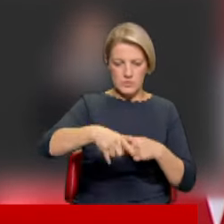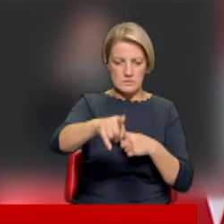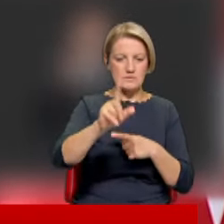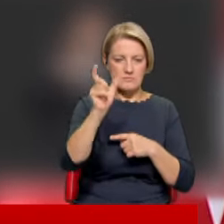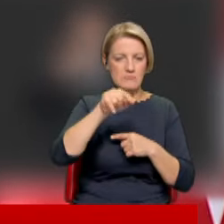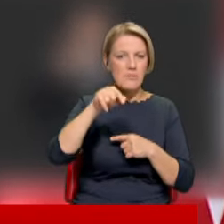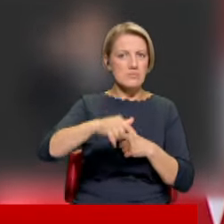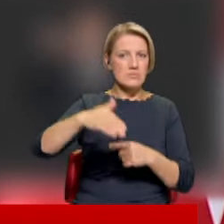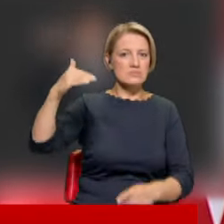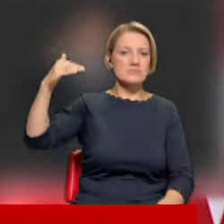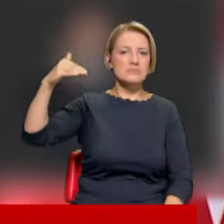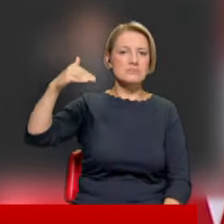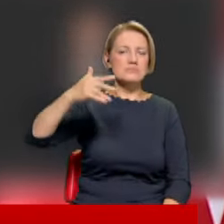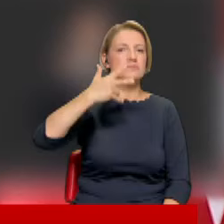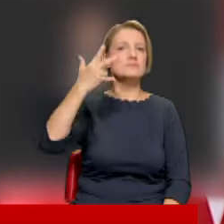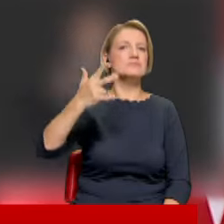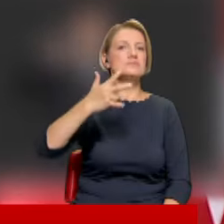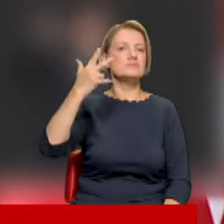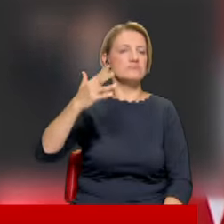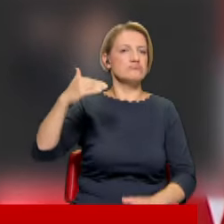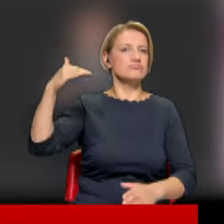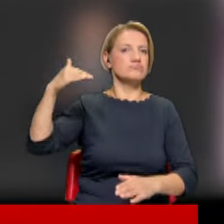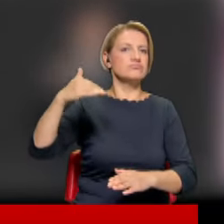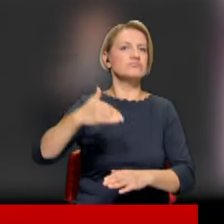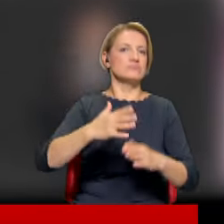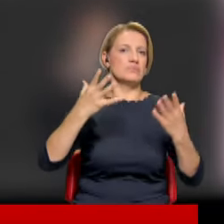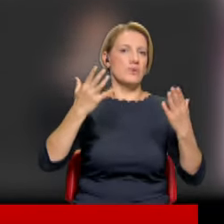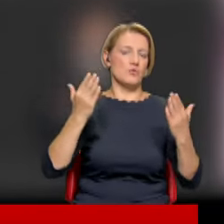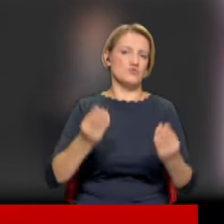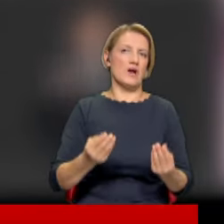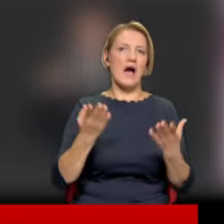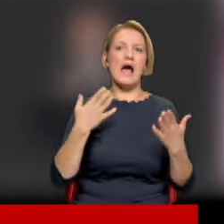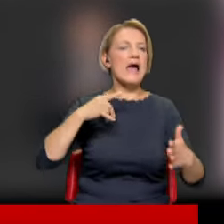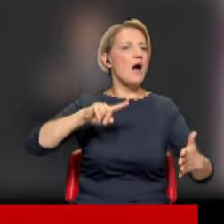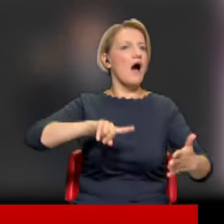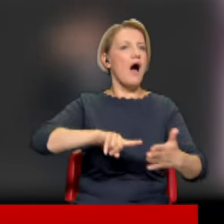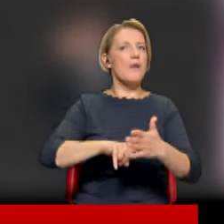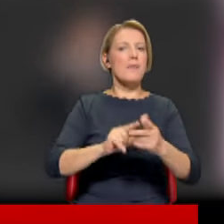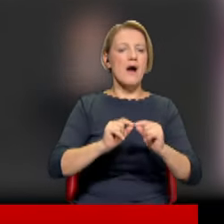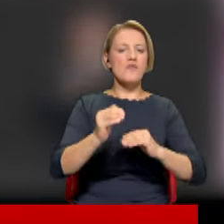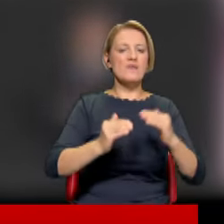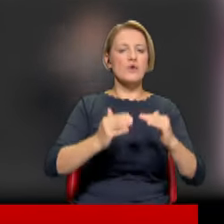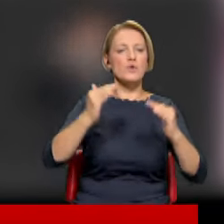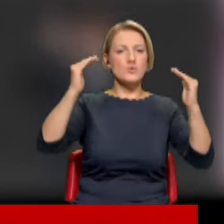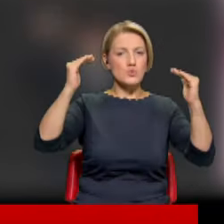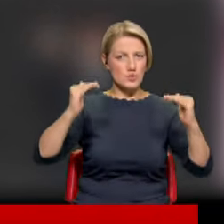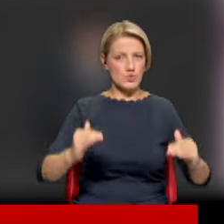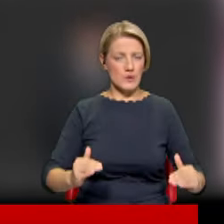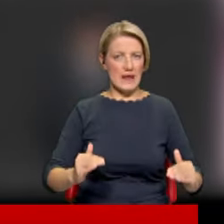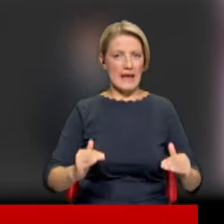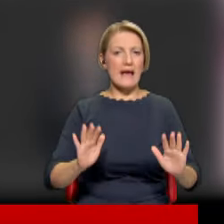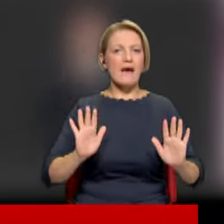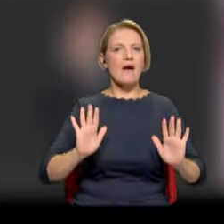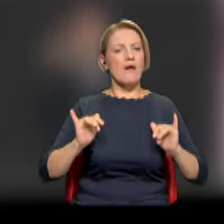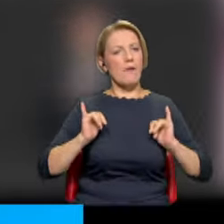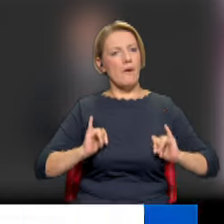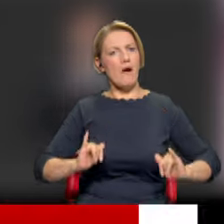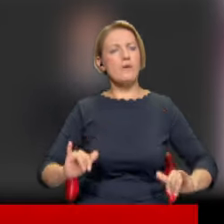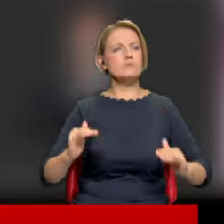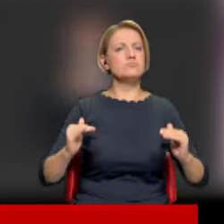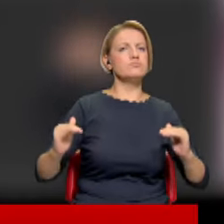bu eğilim hızlanarak devam edecek amacımız enflasyonu düşürerek kalıcı refah